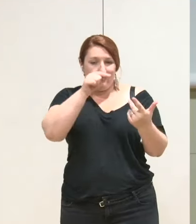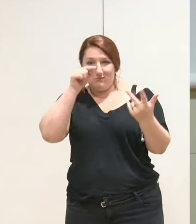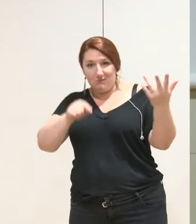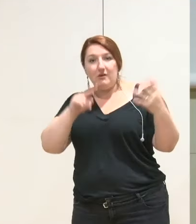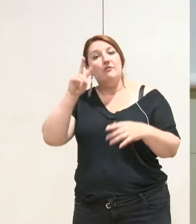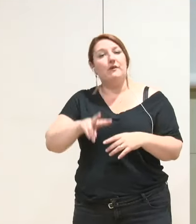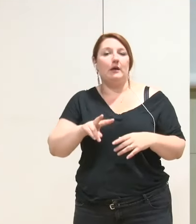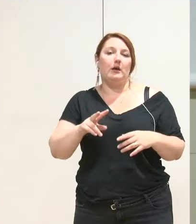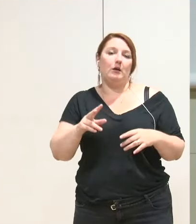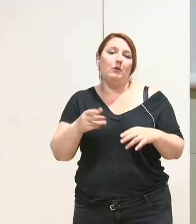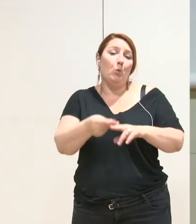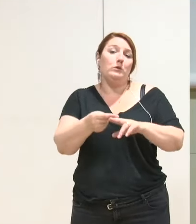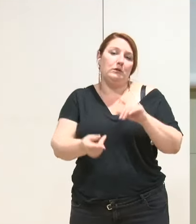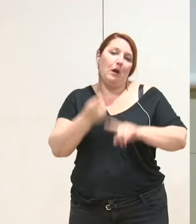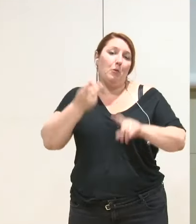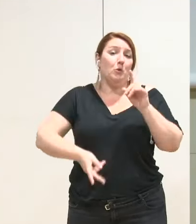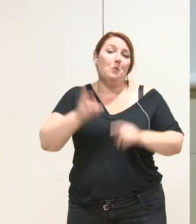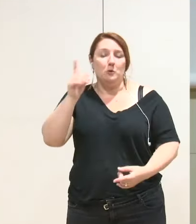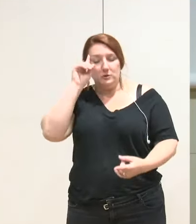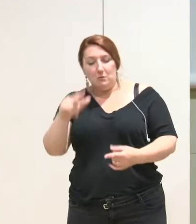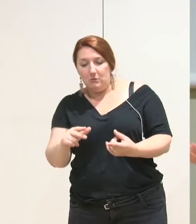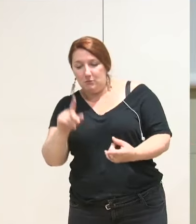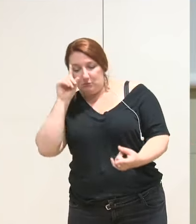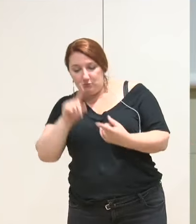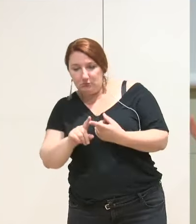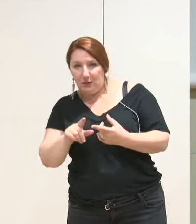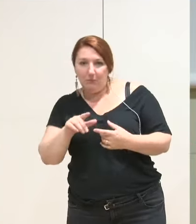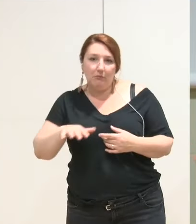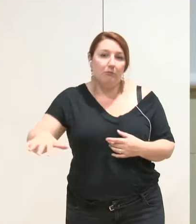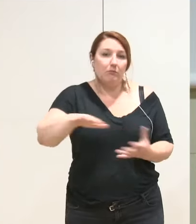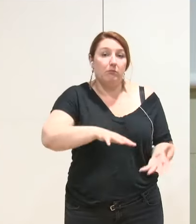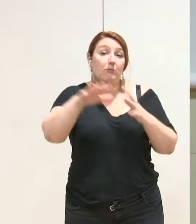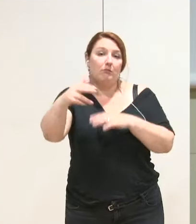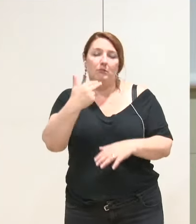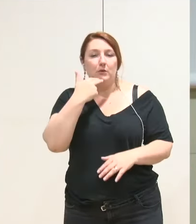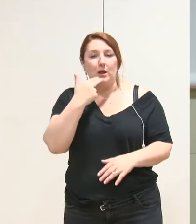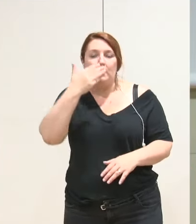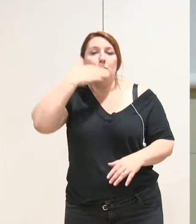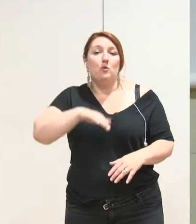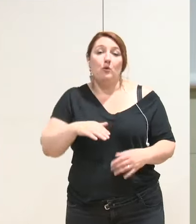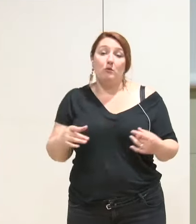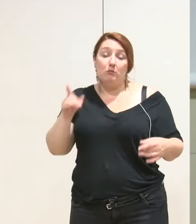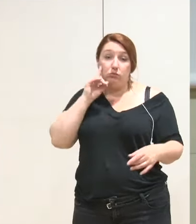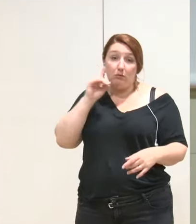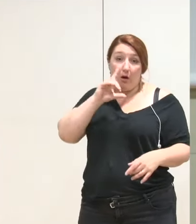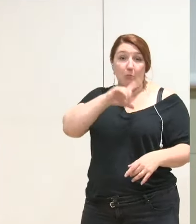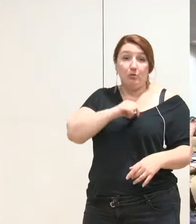sont bien plus intéressants et bien plus efficaces qu'encore une fois singer je ne sais trop quel policier